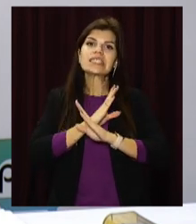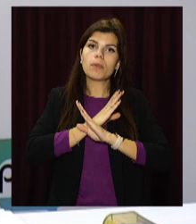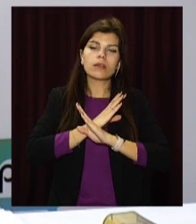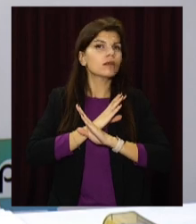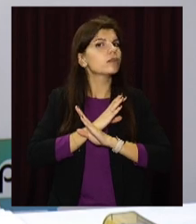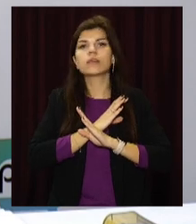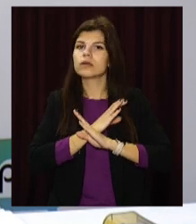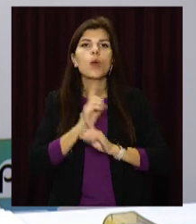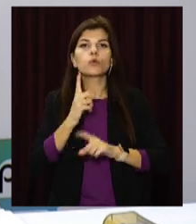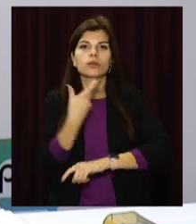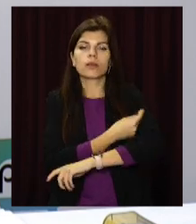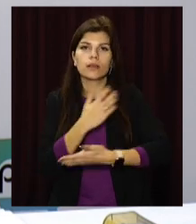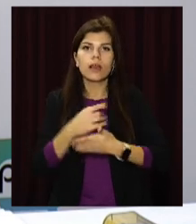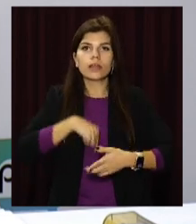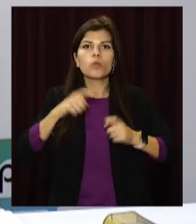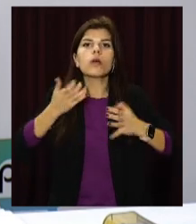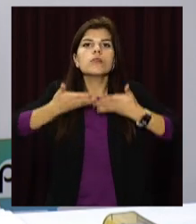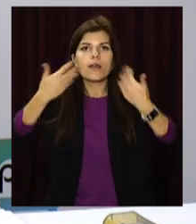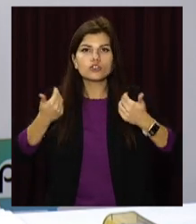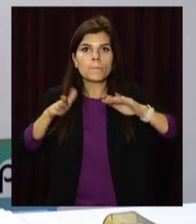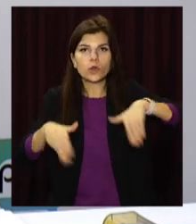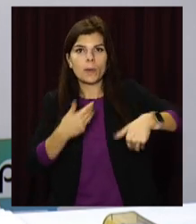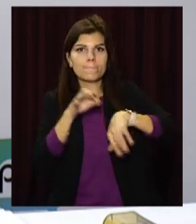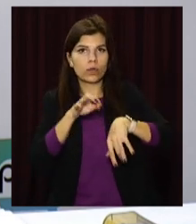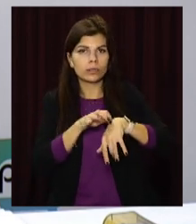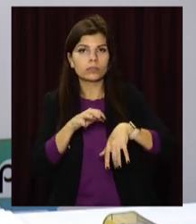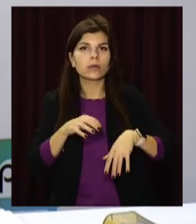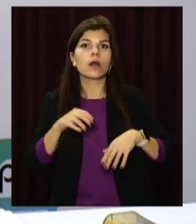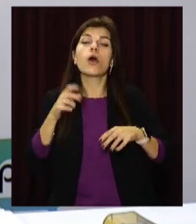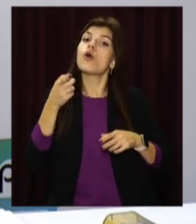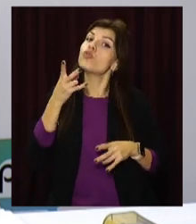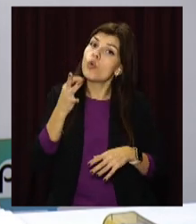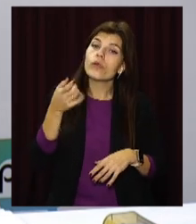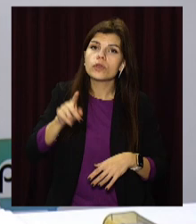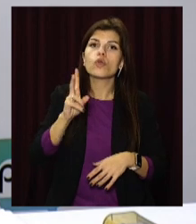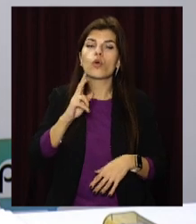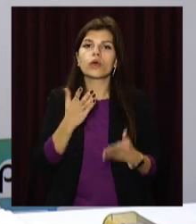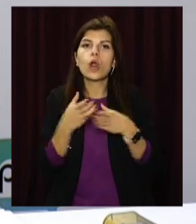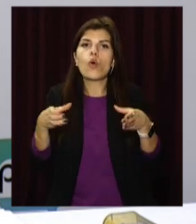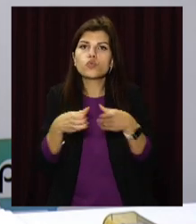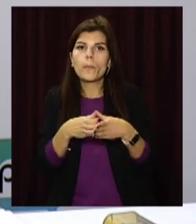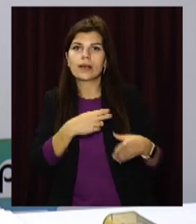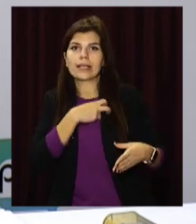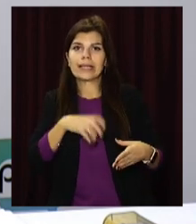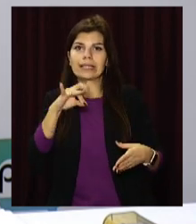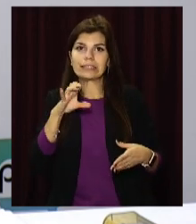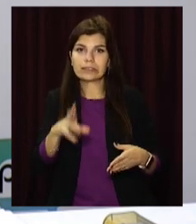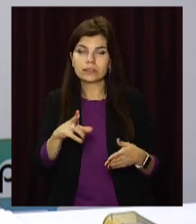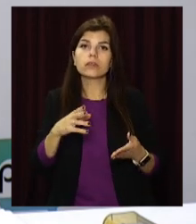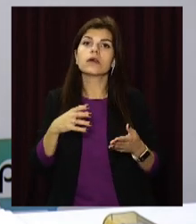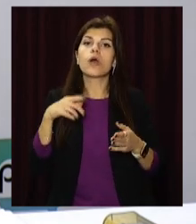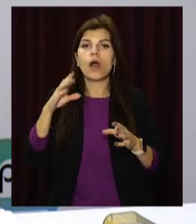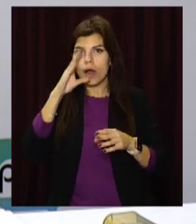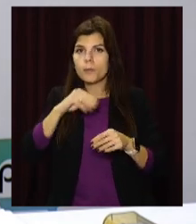не рассматриваем. Только у групп, которые действительно вот группа риска, может быть, не то там будет обострение тех заболеваний, а